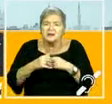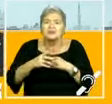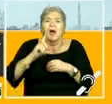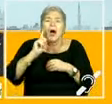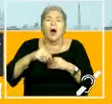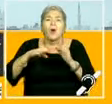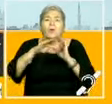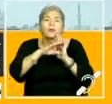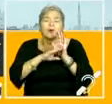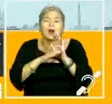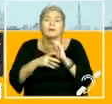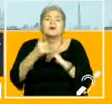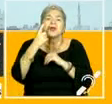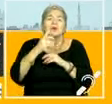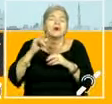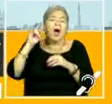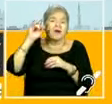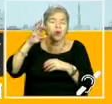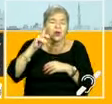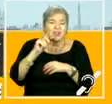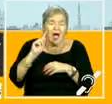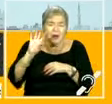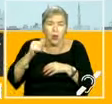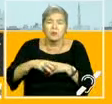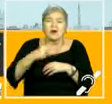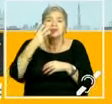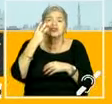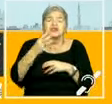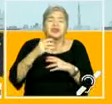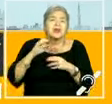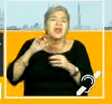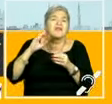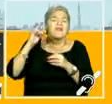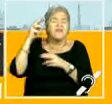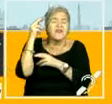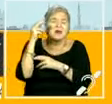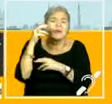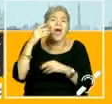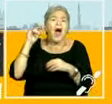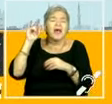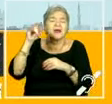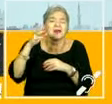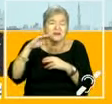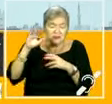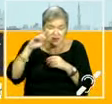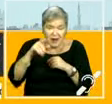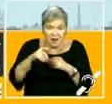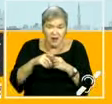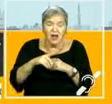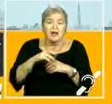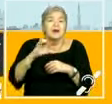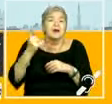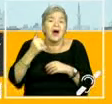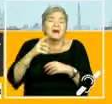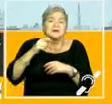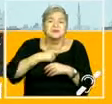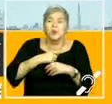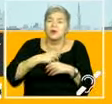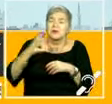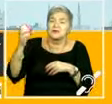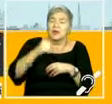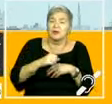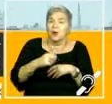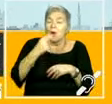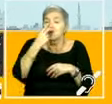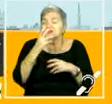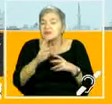planificate o cursă tarom și trei curse a două companii aeriene. Sigur, vedem dacă putem să mai suplimentăm